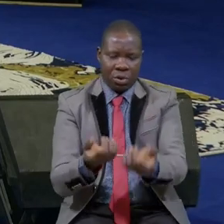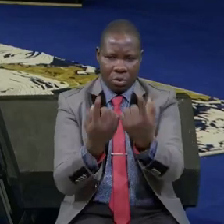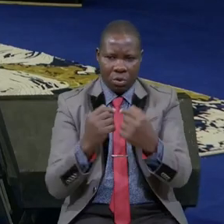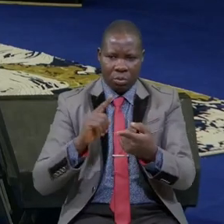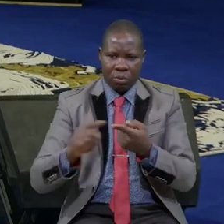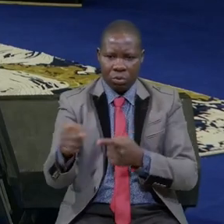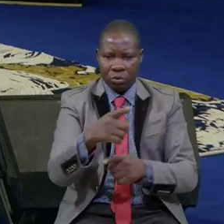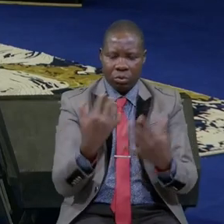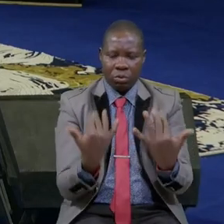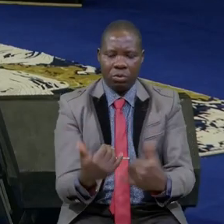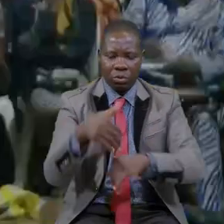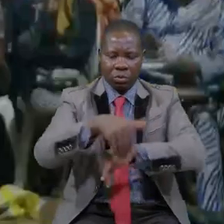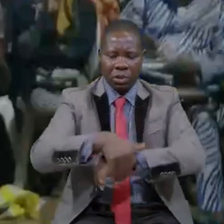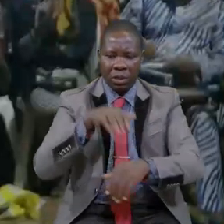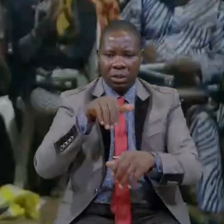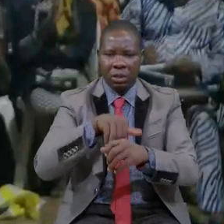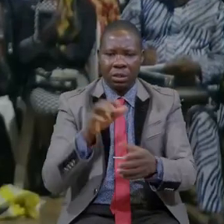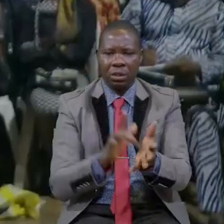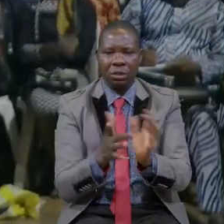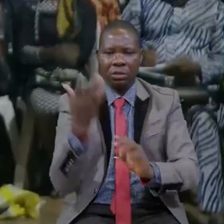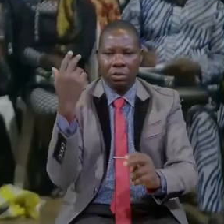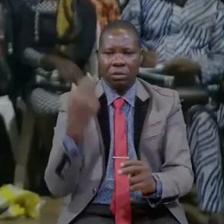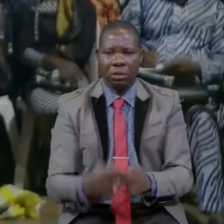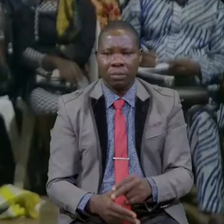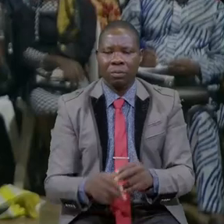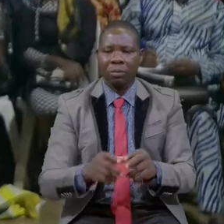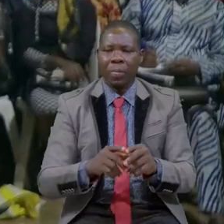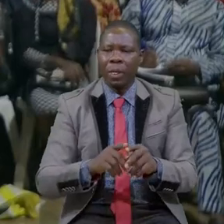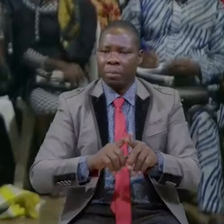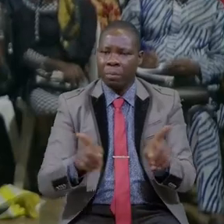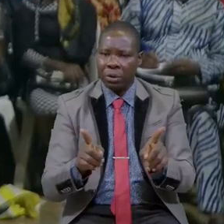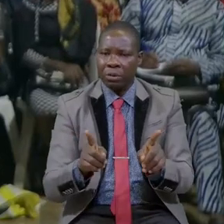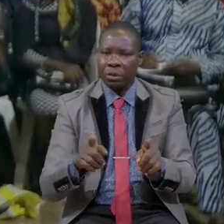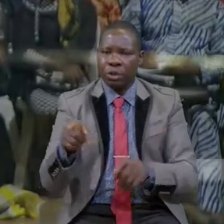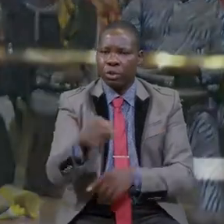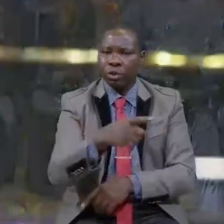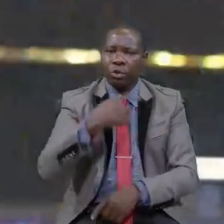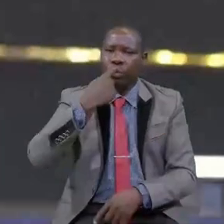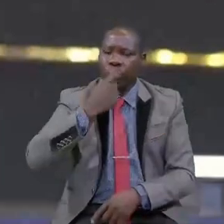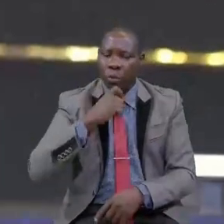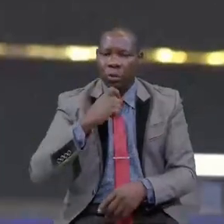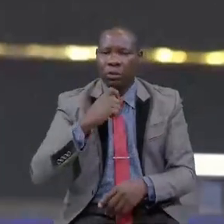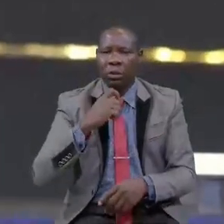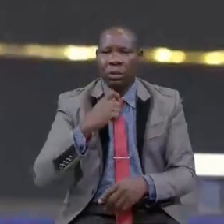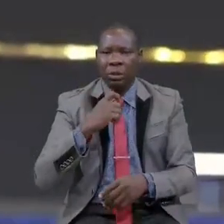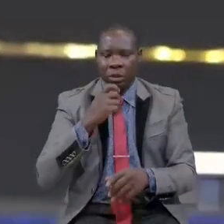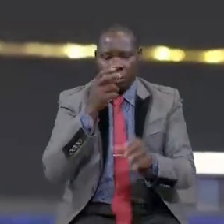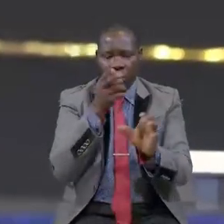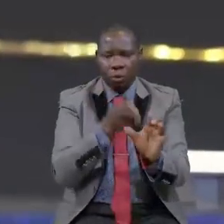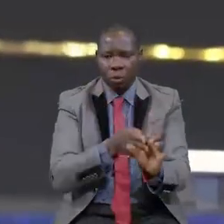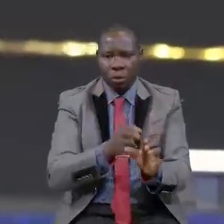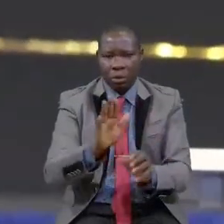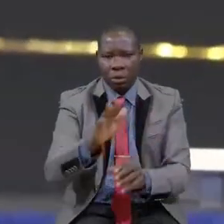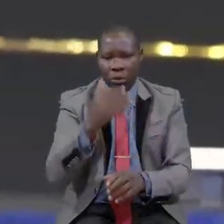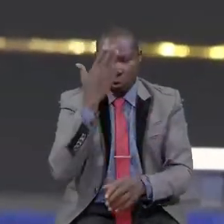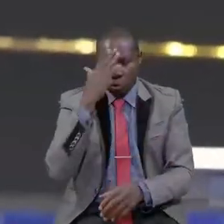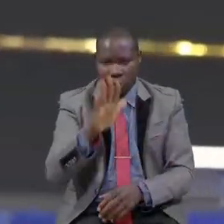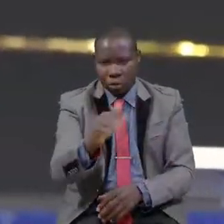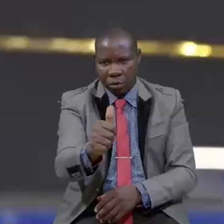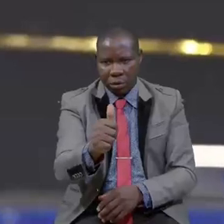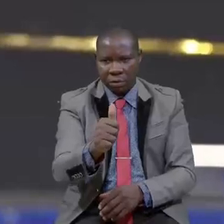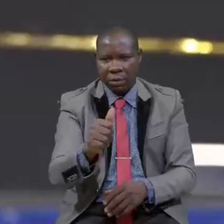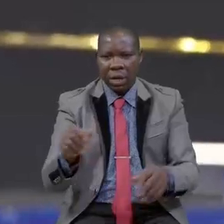au nom de Jésus. Mais, tu dois t'identifier comme